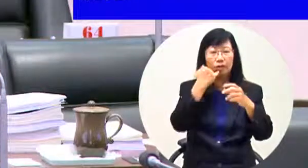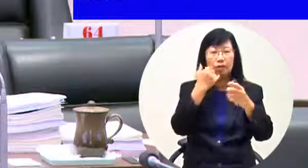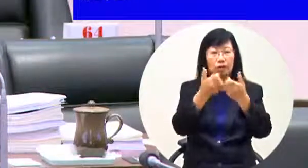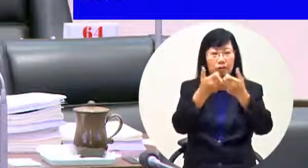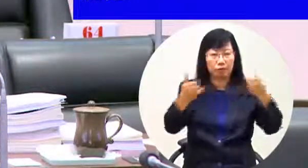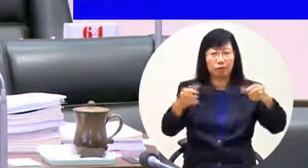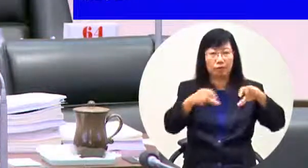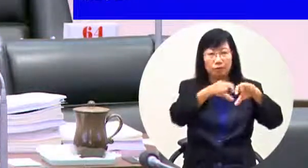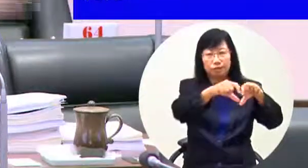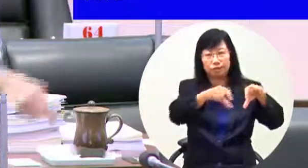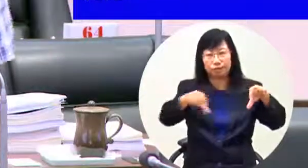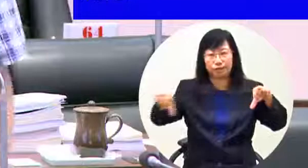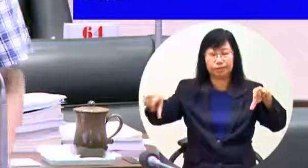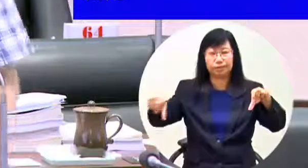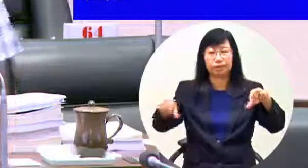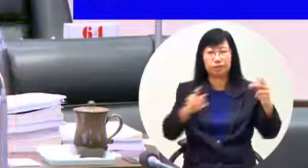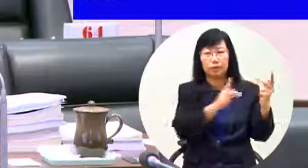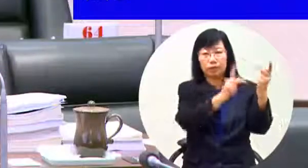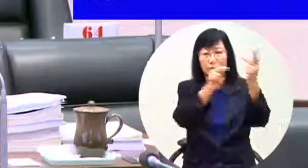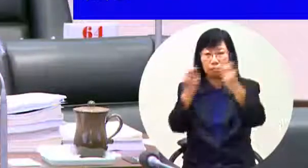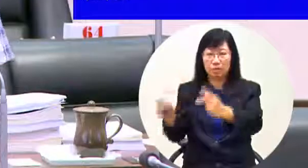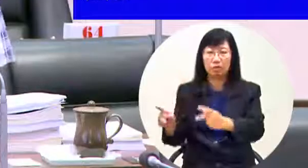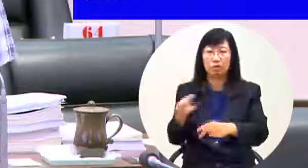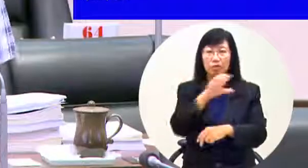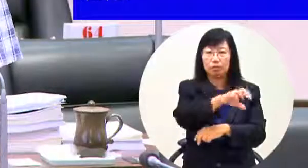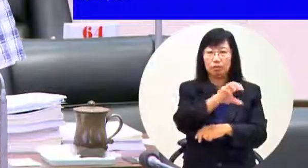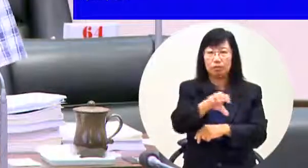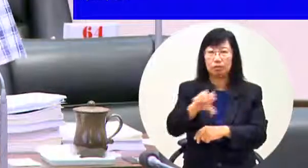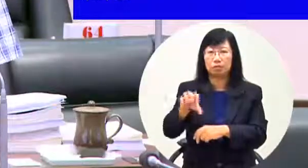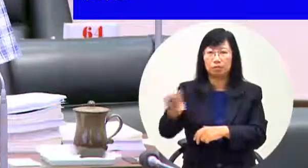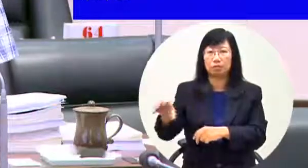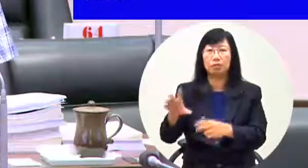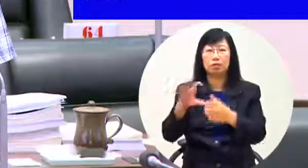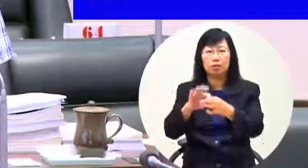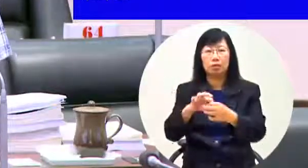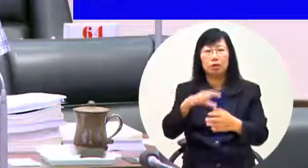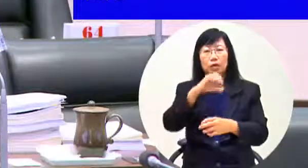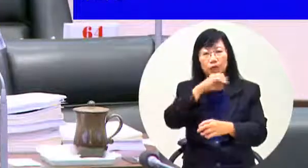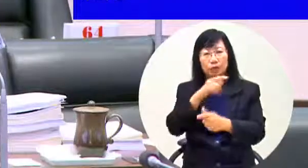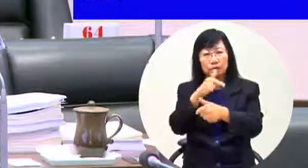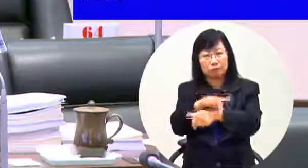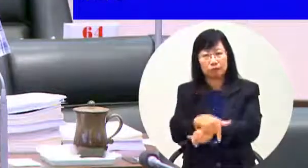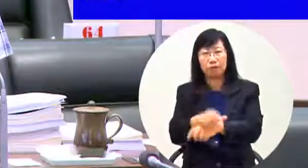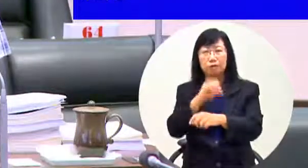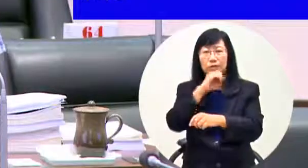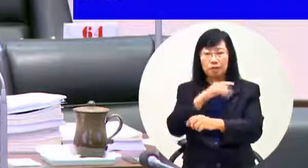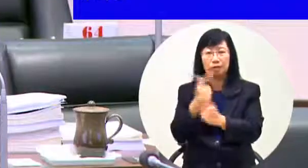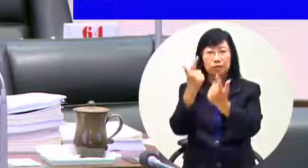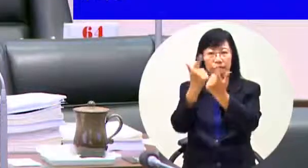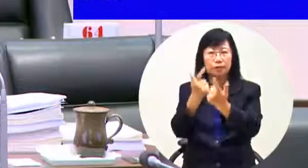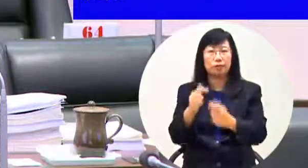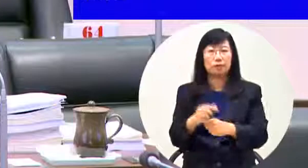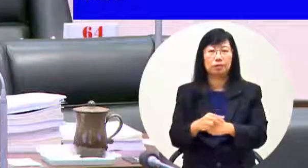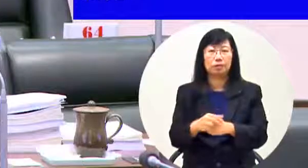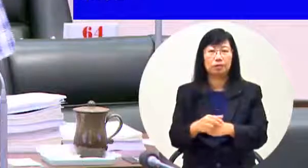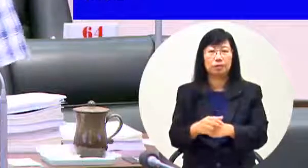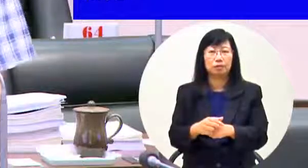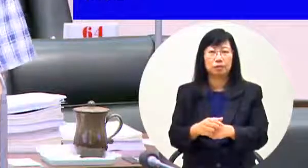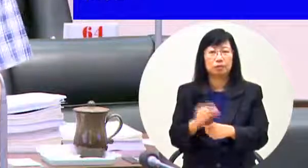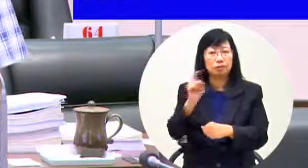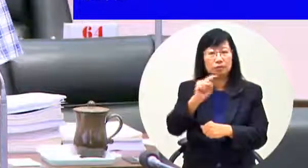是几十站啦，屏南也有，屏北也有，什么到这整个什么潮州、整个东港、林